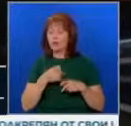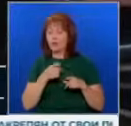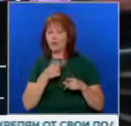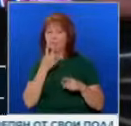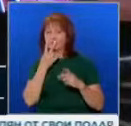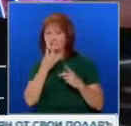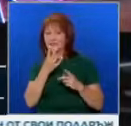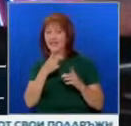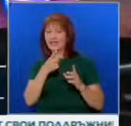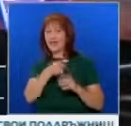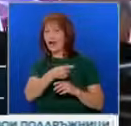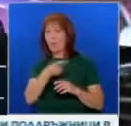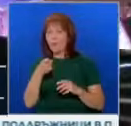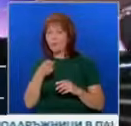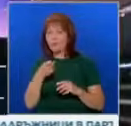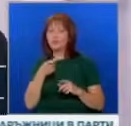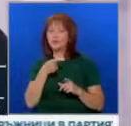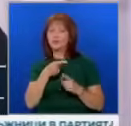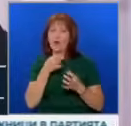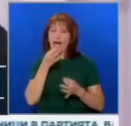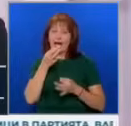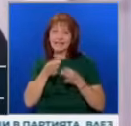убийство, бившият президент разказа.